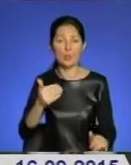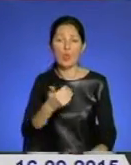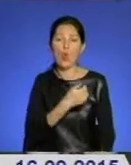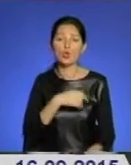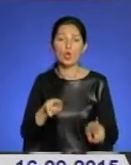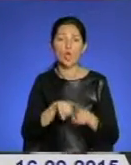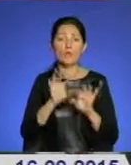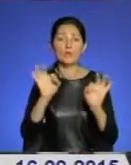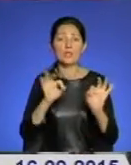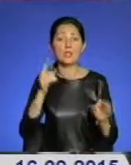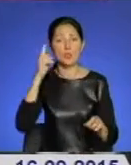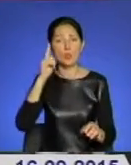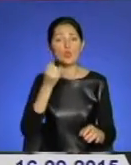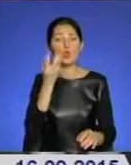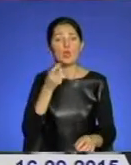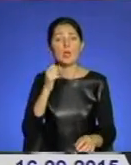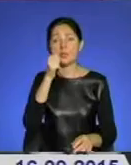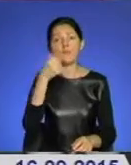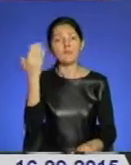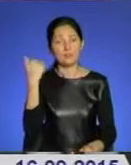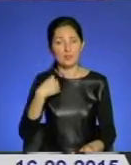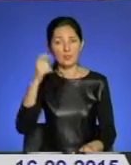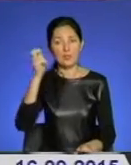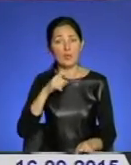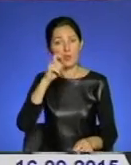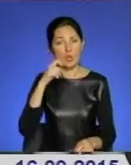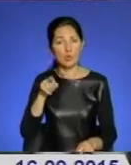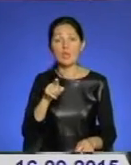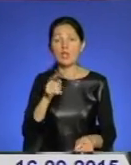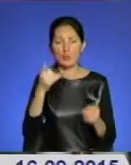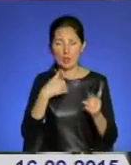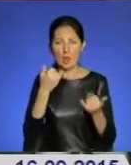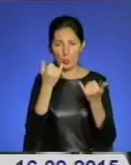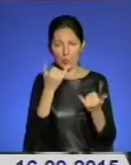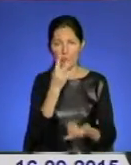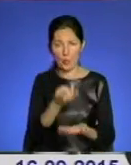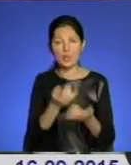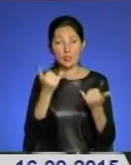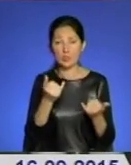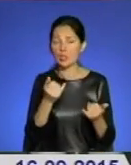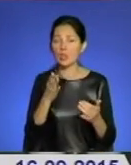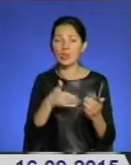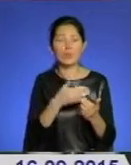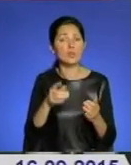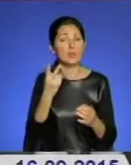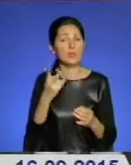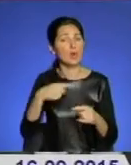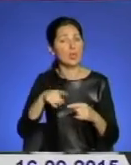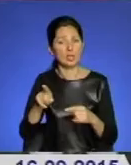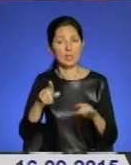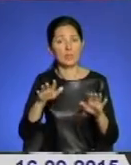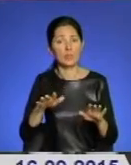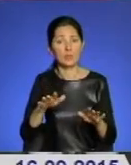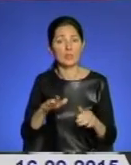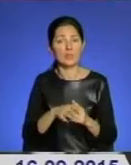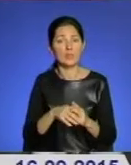також висловити думку, що коли рік назад я прибув до України, і те, що я бачу сьогодні, це зовсім два різних місця. Перш